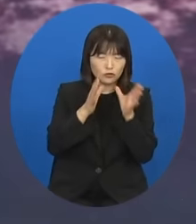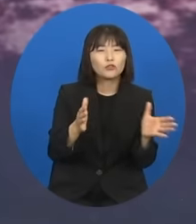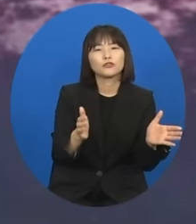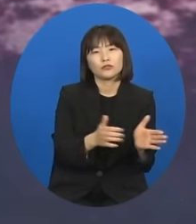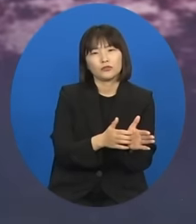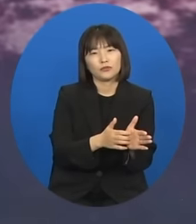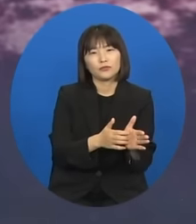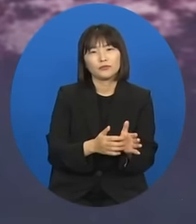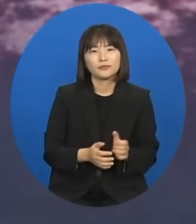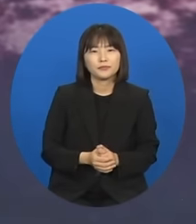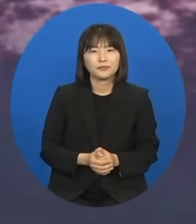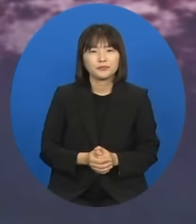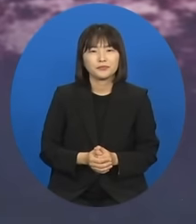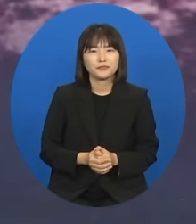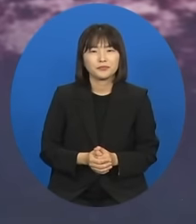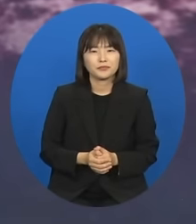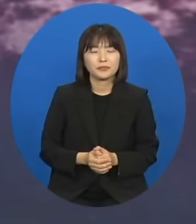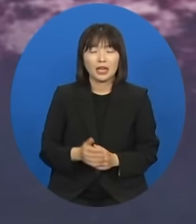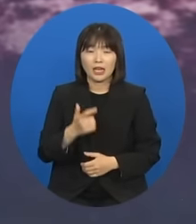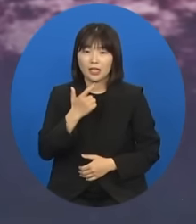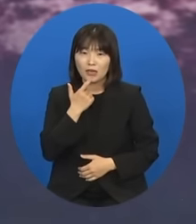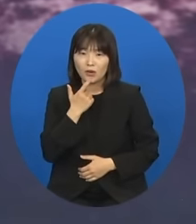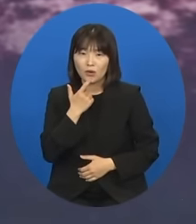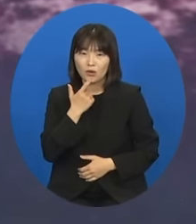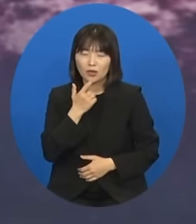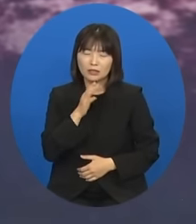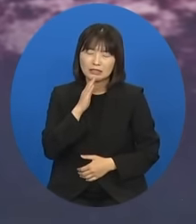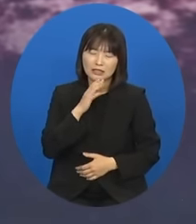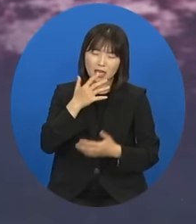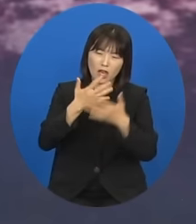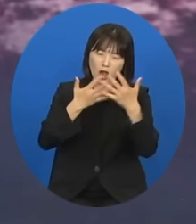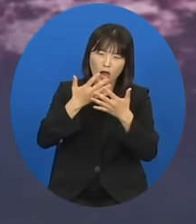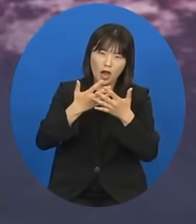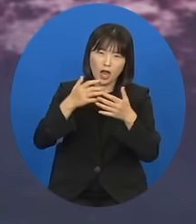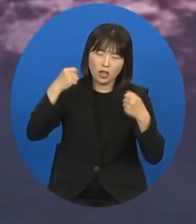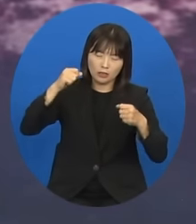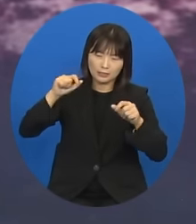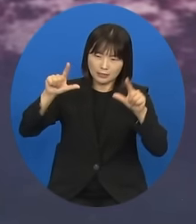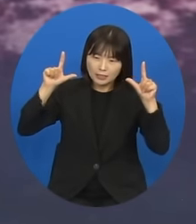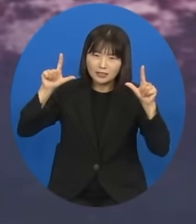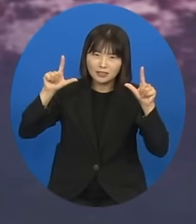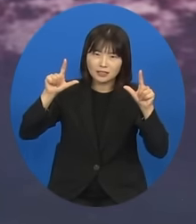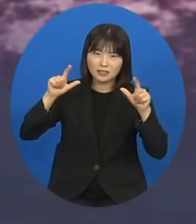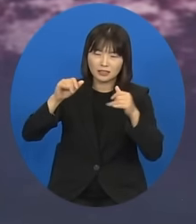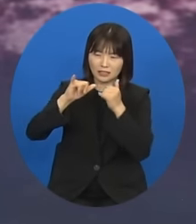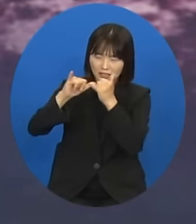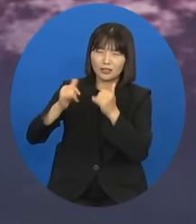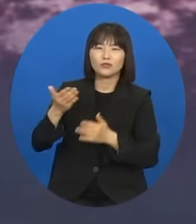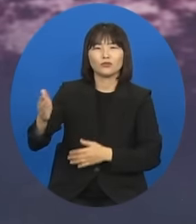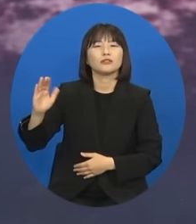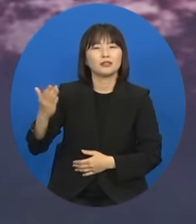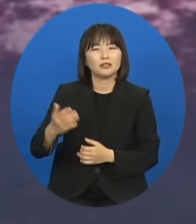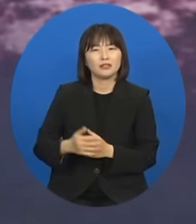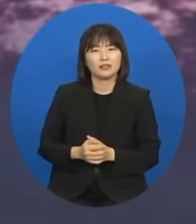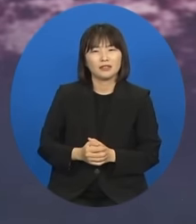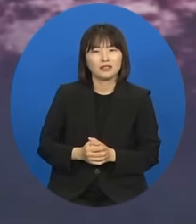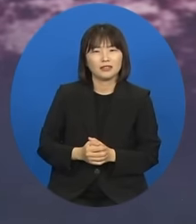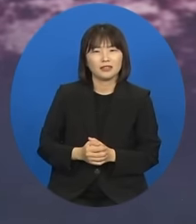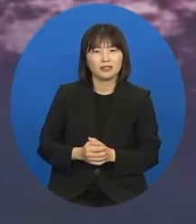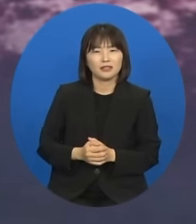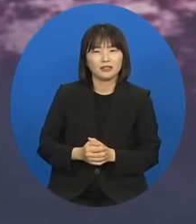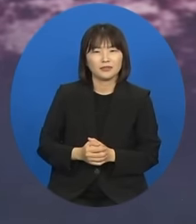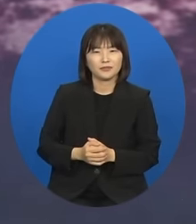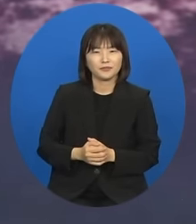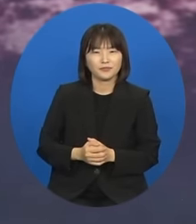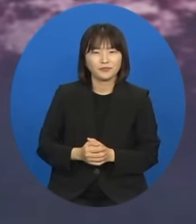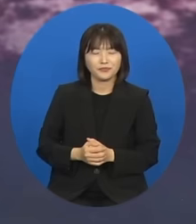거예요 제가 보니까이 정도면 야곱에게 아카데미 주연상 줘야 합니다 청령 영화상 적어도 신 뭐야 그 신인